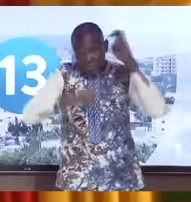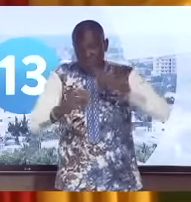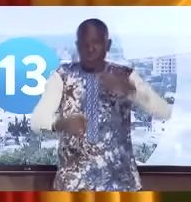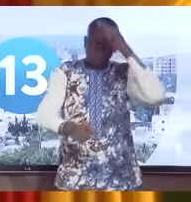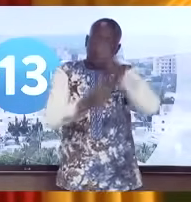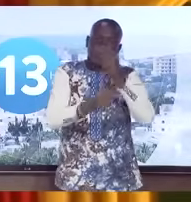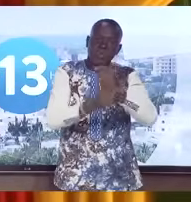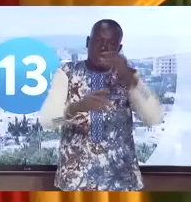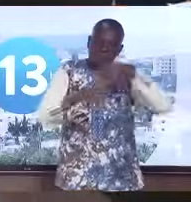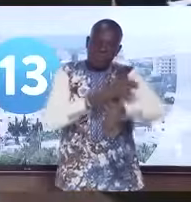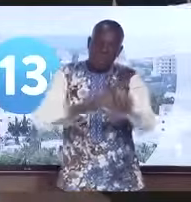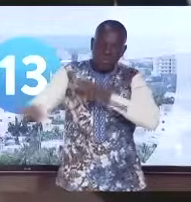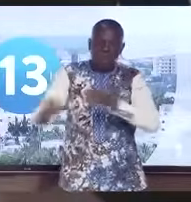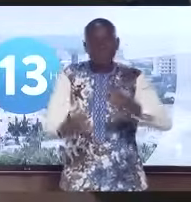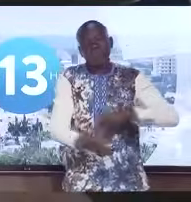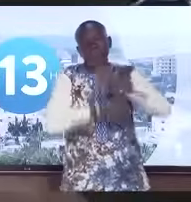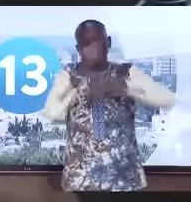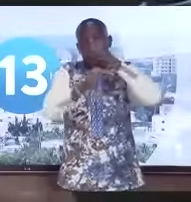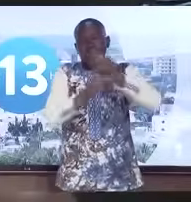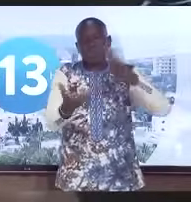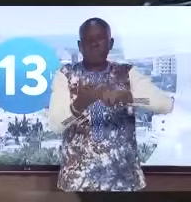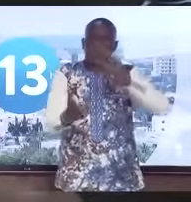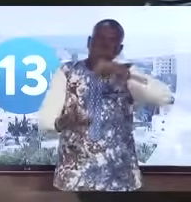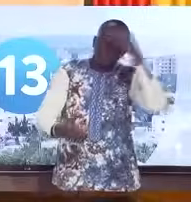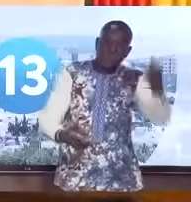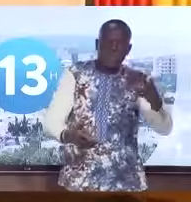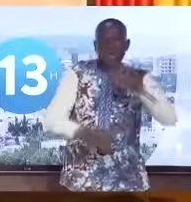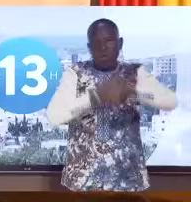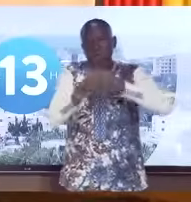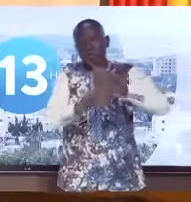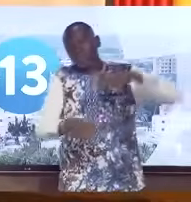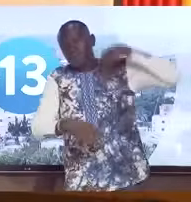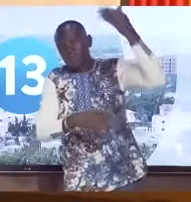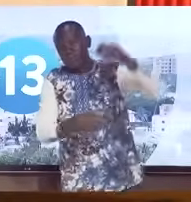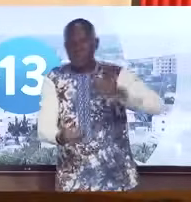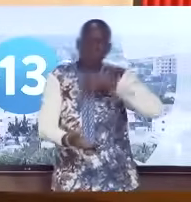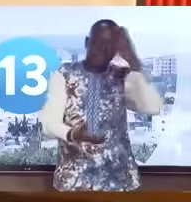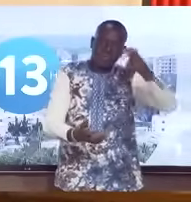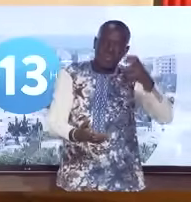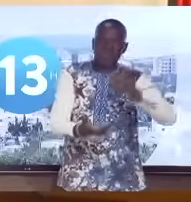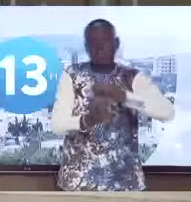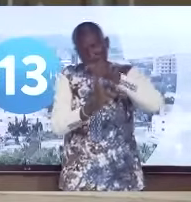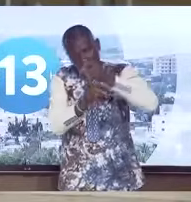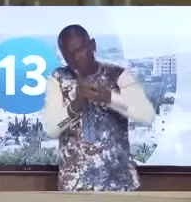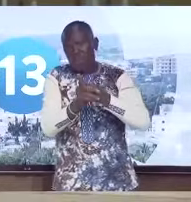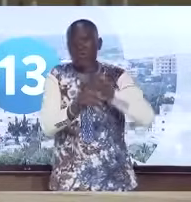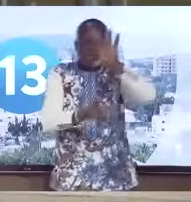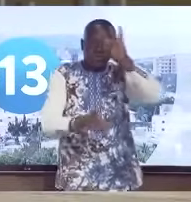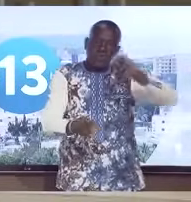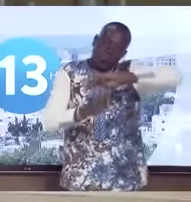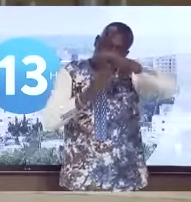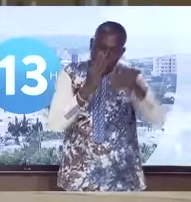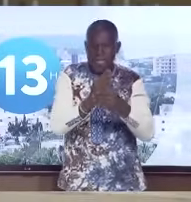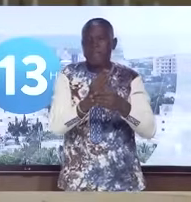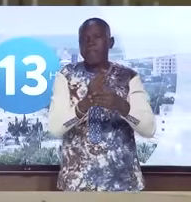des activités réalisées de l'année 2024 et celles amenées pour le second semestre. Et nous nous retrouvons avec un bilan,